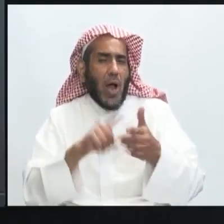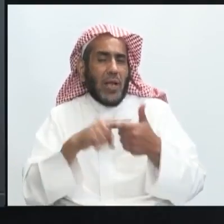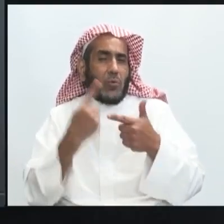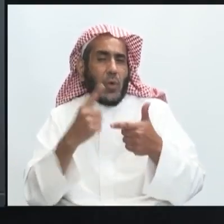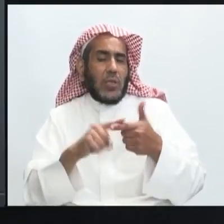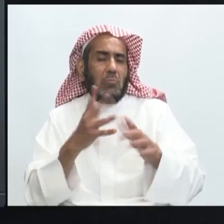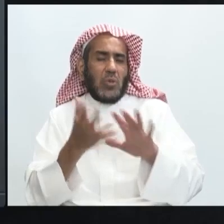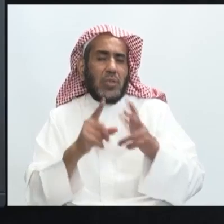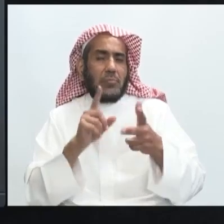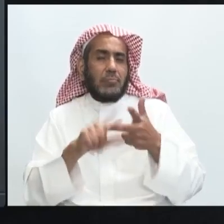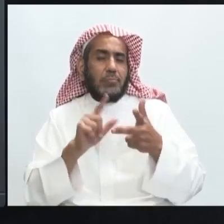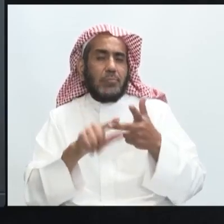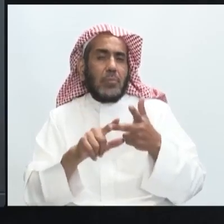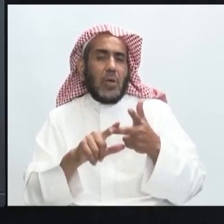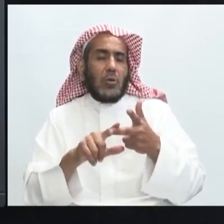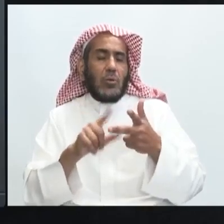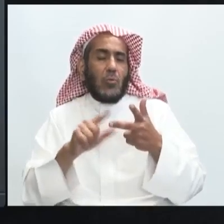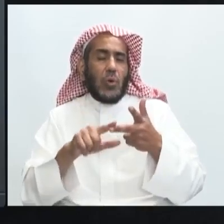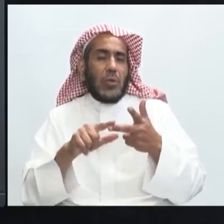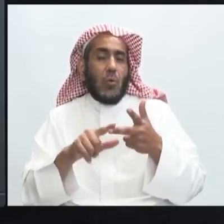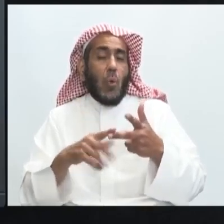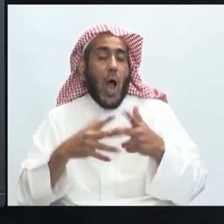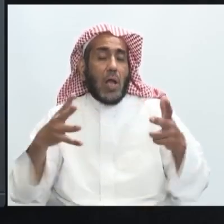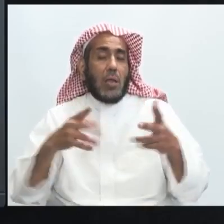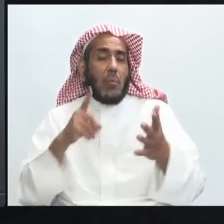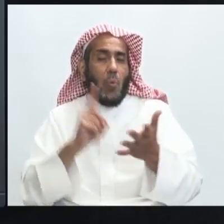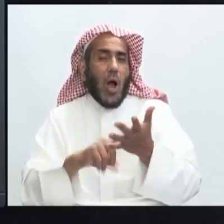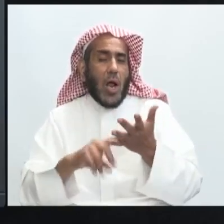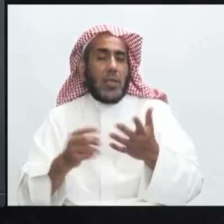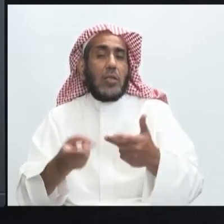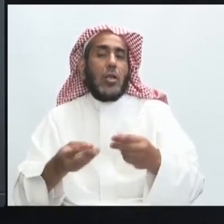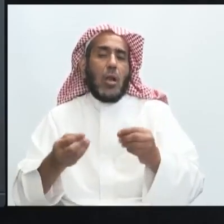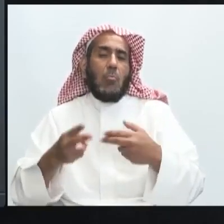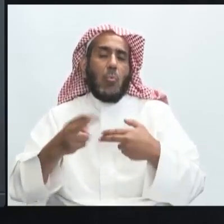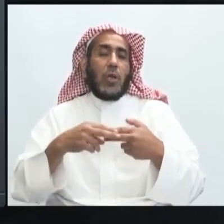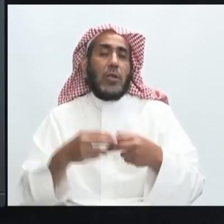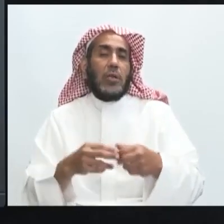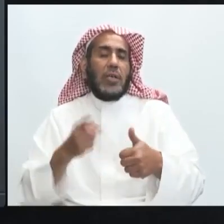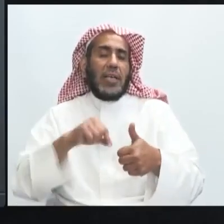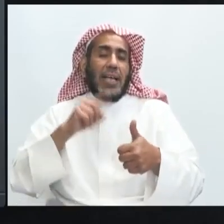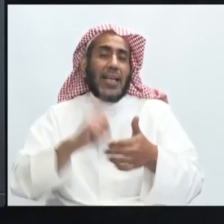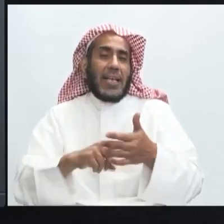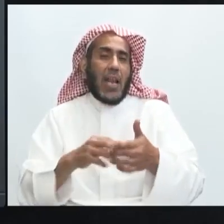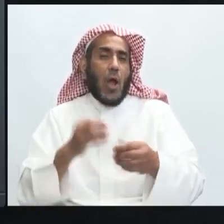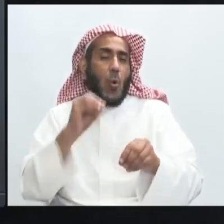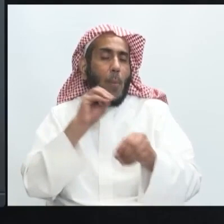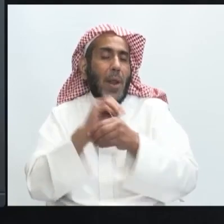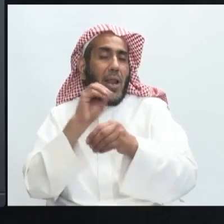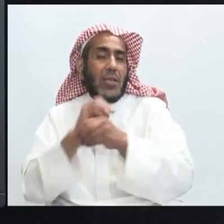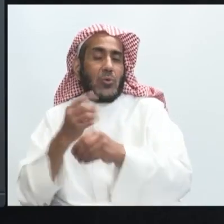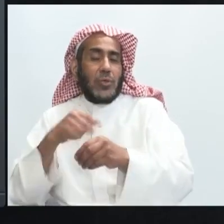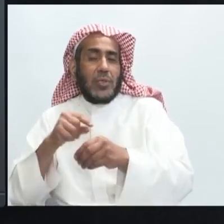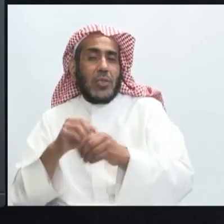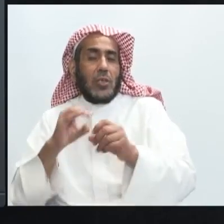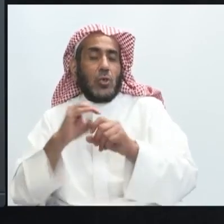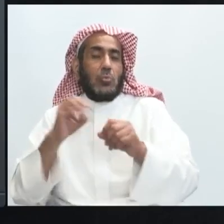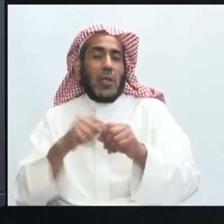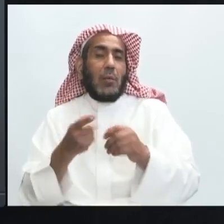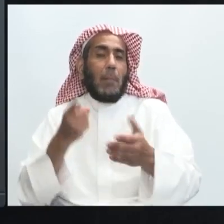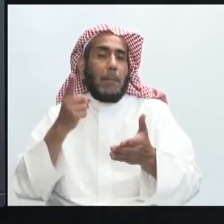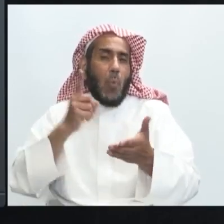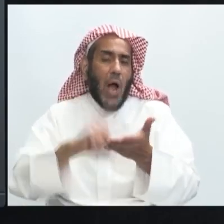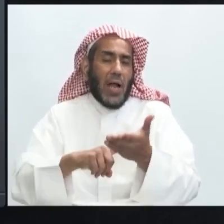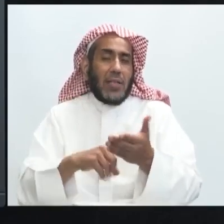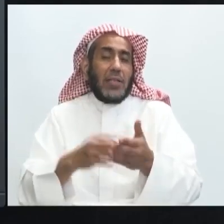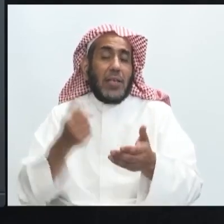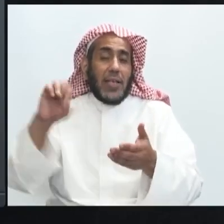للمتردد او الشاك وان اكثر من مؤكد للمنكر انا لكم لناصحون هنا جمله اتت باكثر من